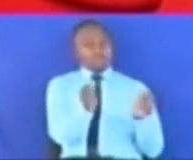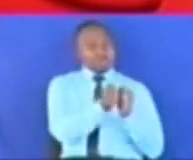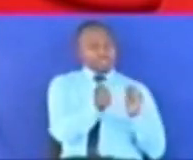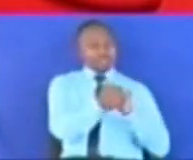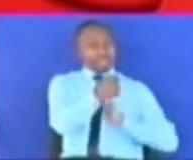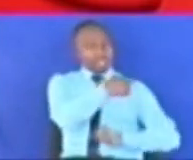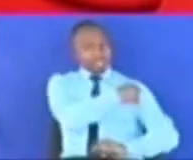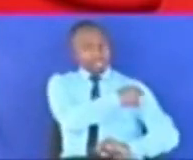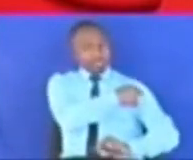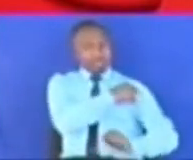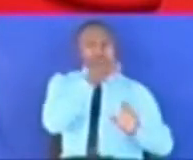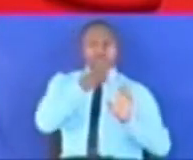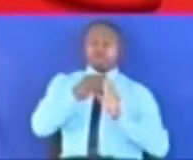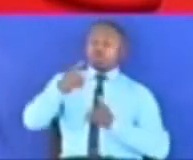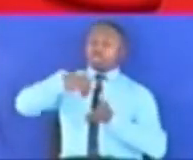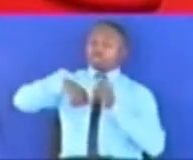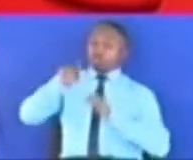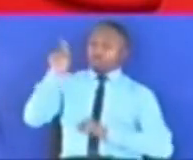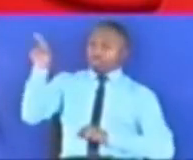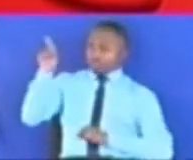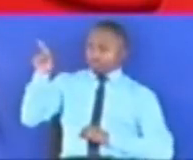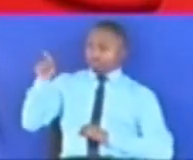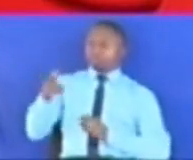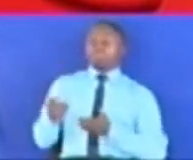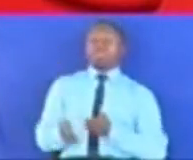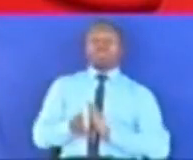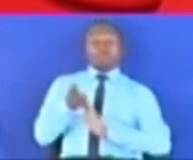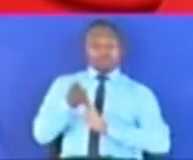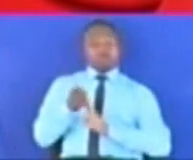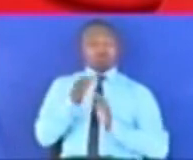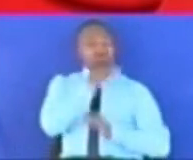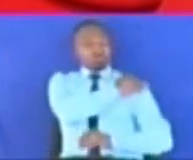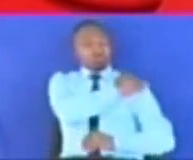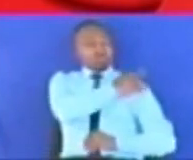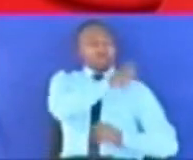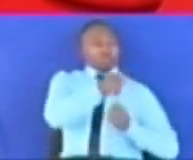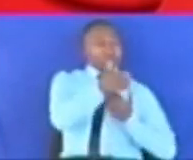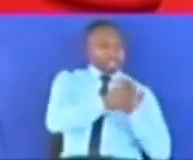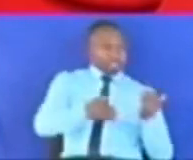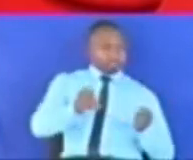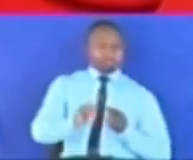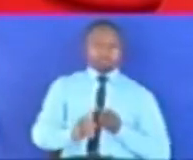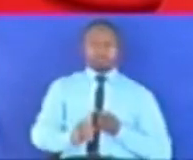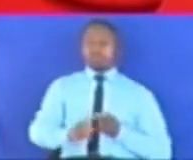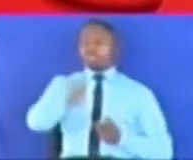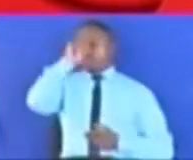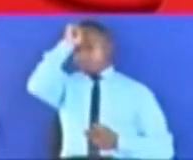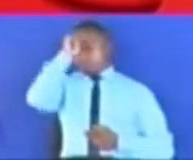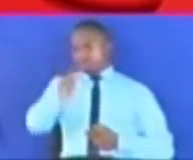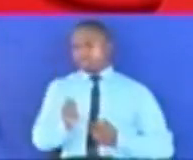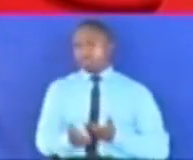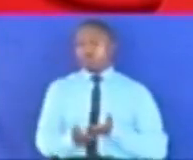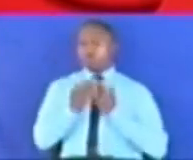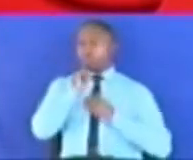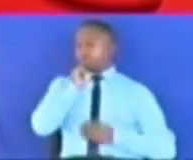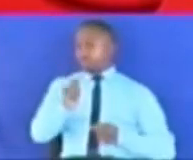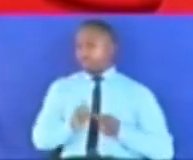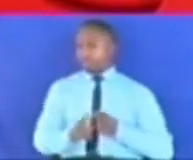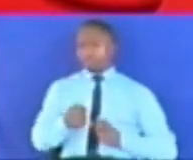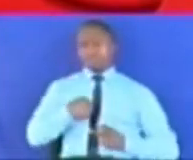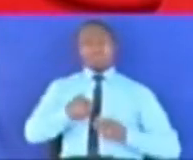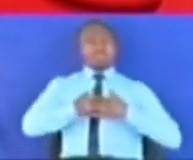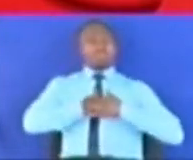ili kituo cha afya cha Ngaya kiweze kuhudumia wananchi wake. Mheshimiwa Naibu Spika,